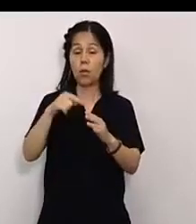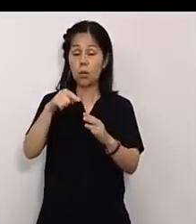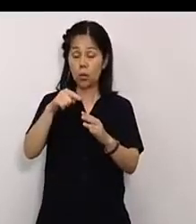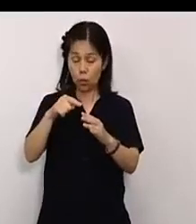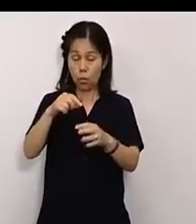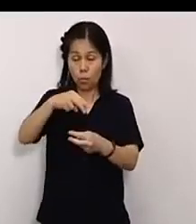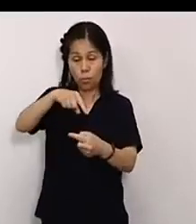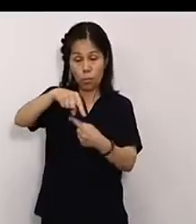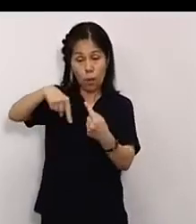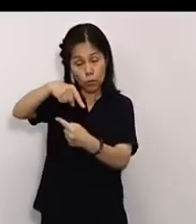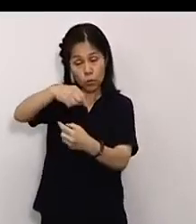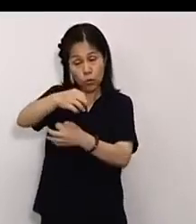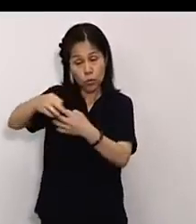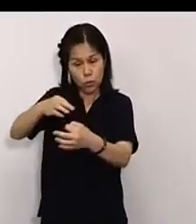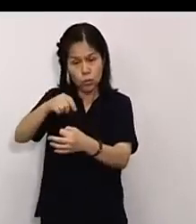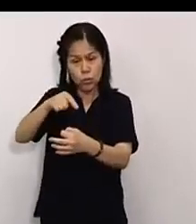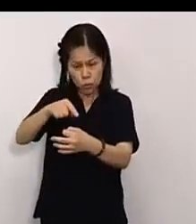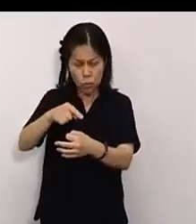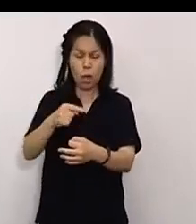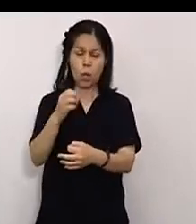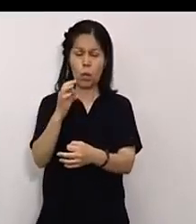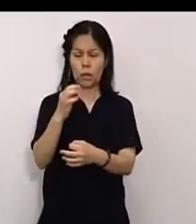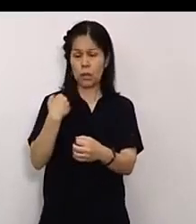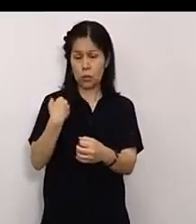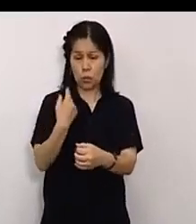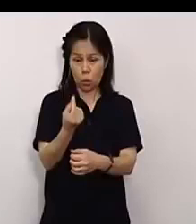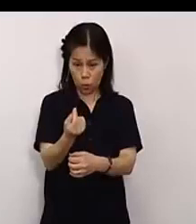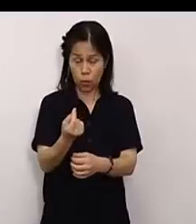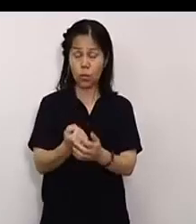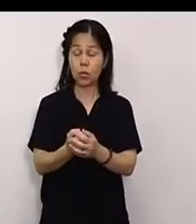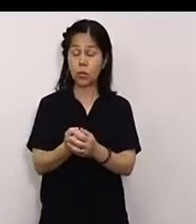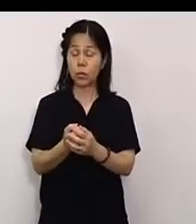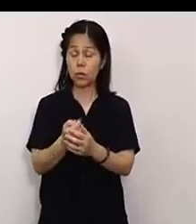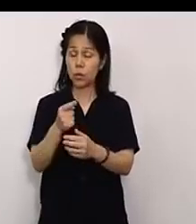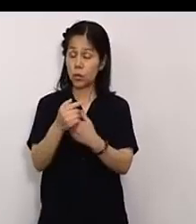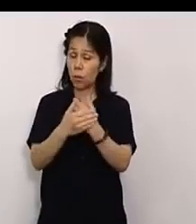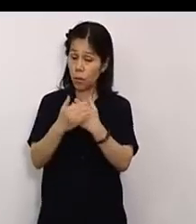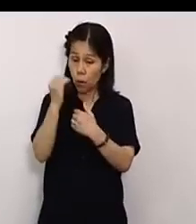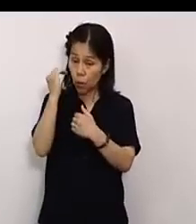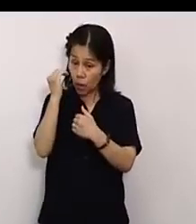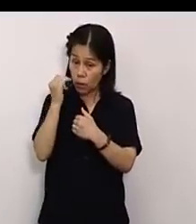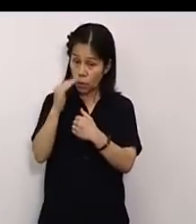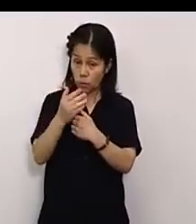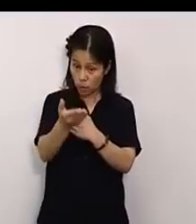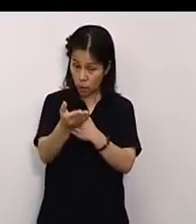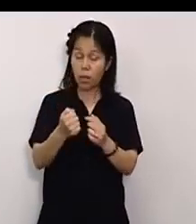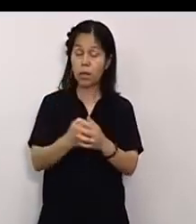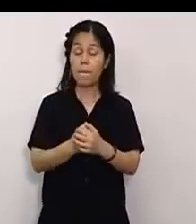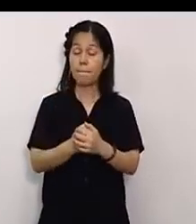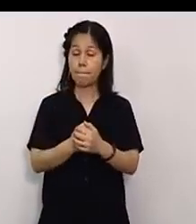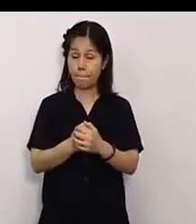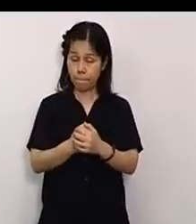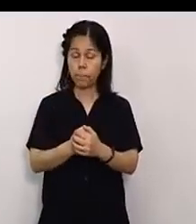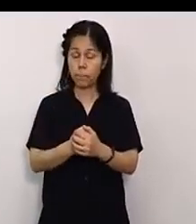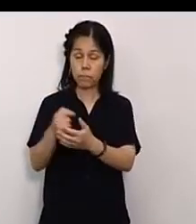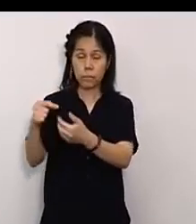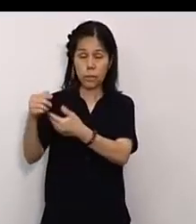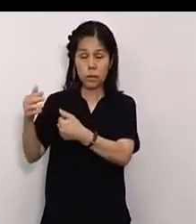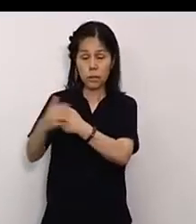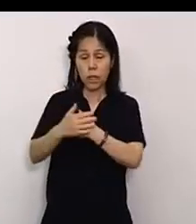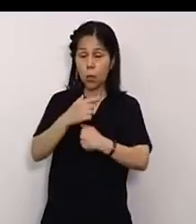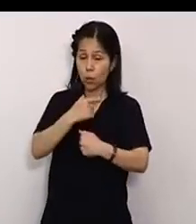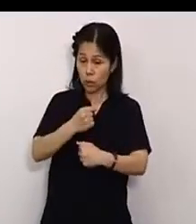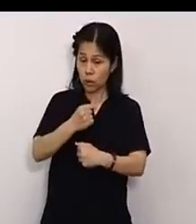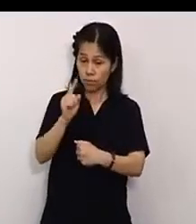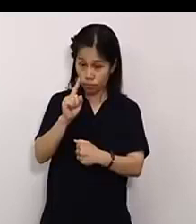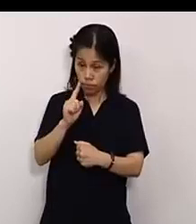回していく上でもコストがかかると思うんですけども、まあ、そういう面でお困りのことですとか、はい、あったらいいなっていう支援ってどんなものがあります